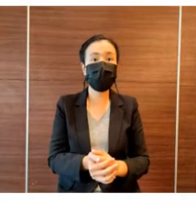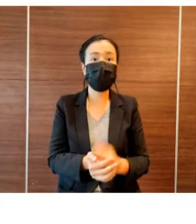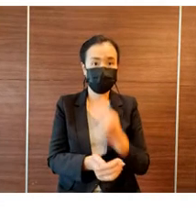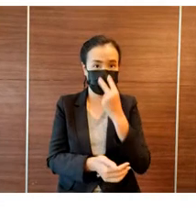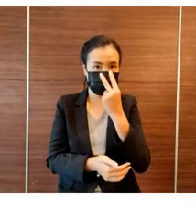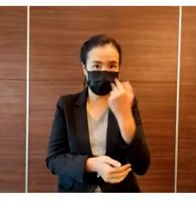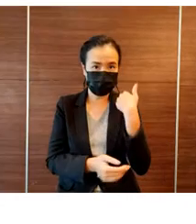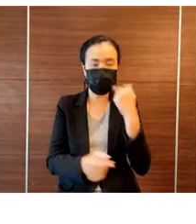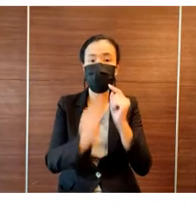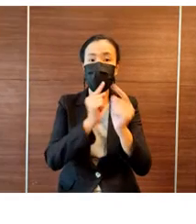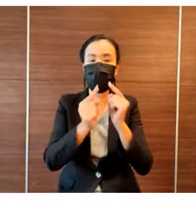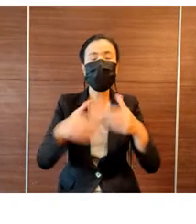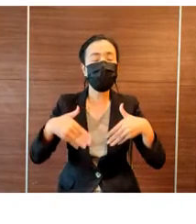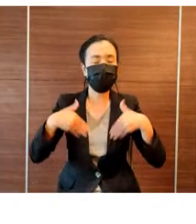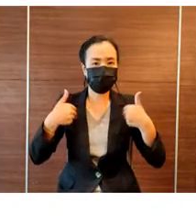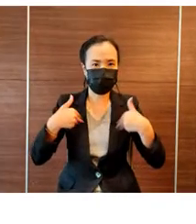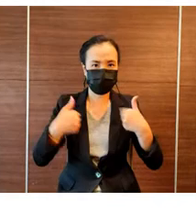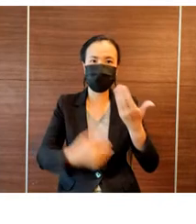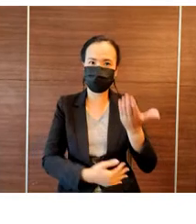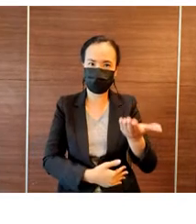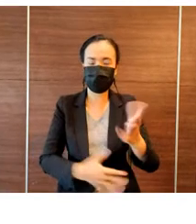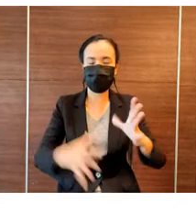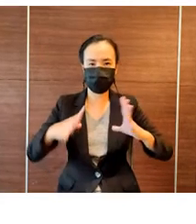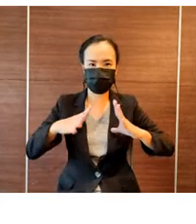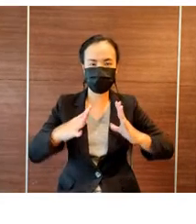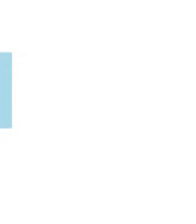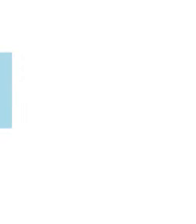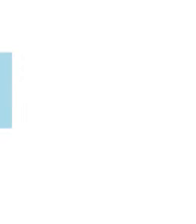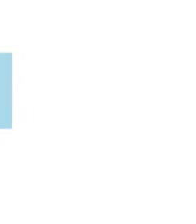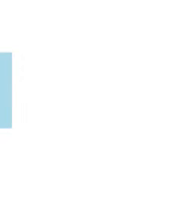มีการพูดคุยกันสนุกสนานเพิ่มขึ้นเชิญค่ะสวัสดีค่ะ